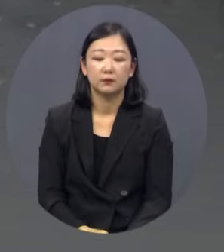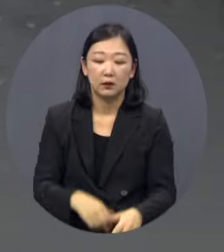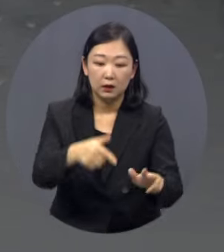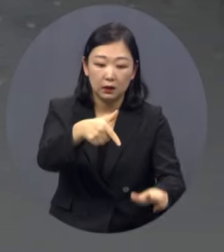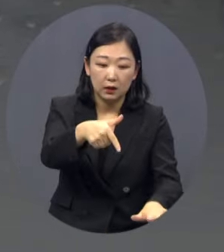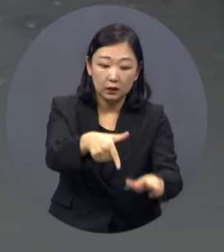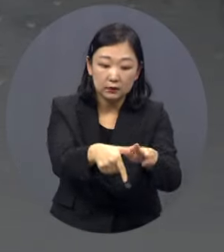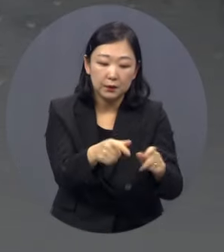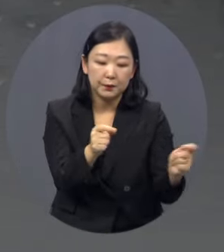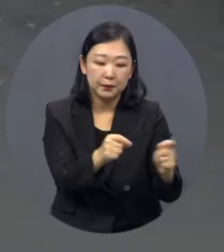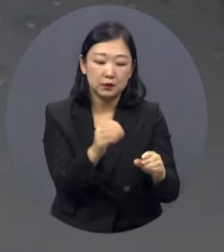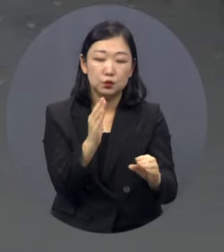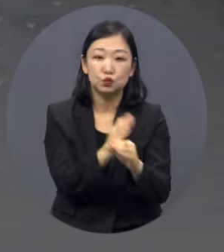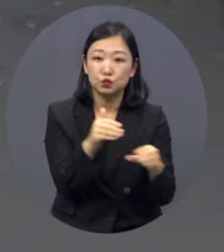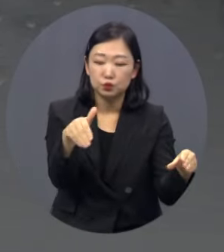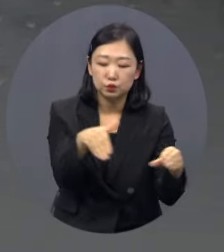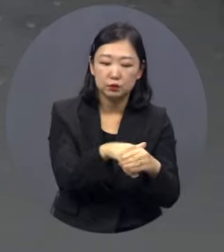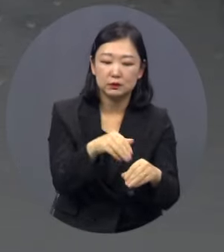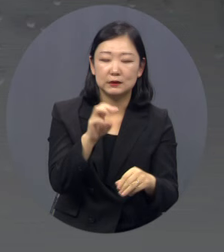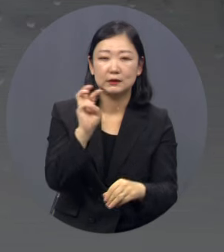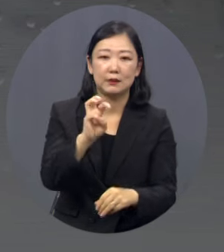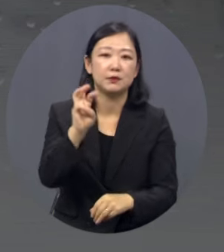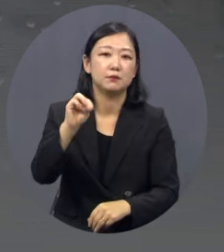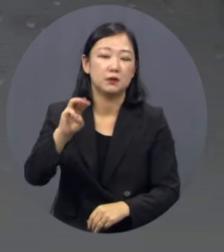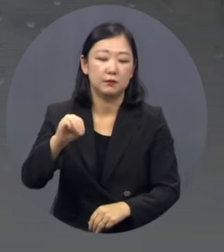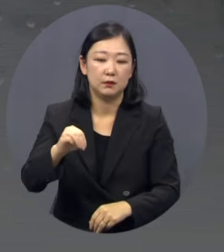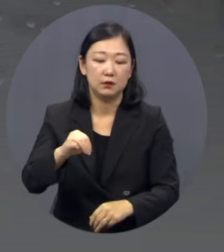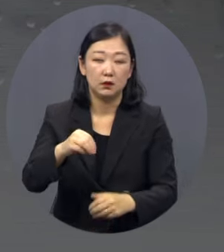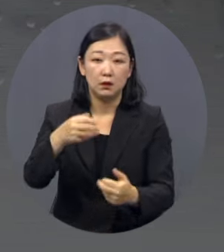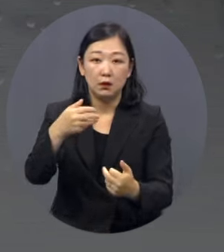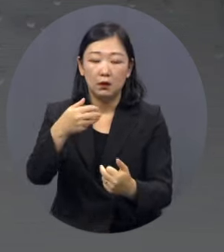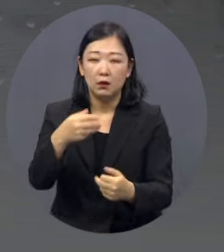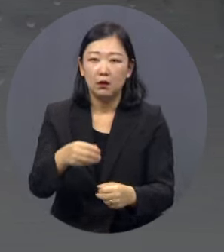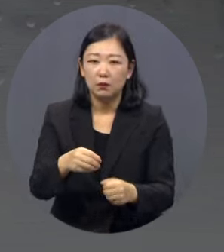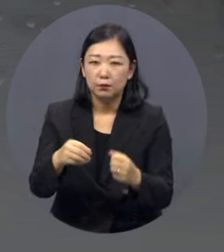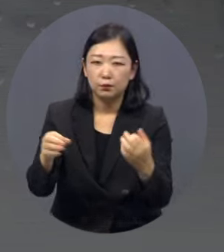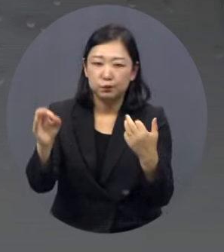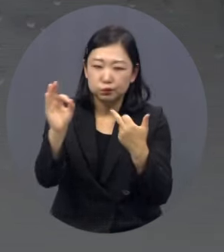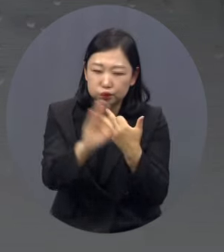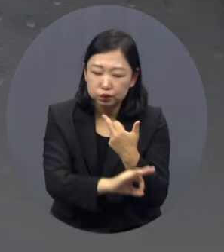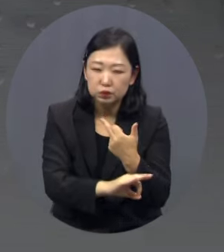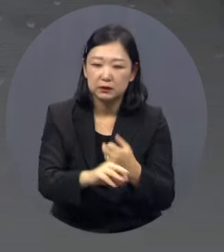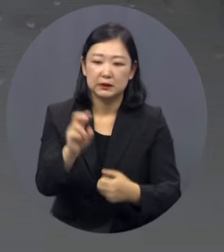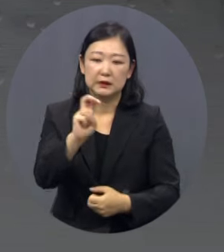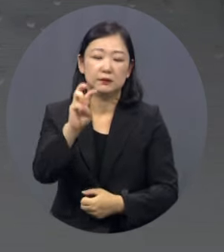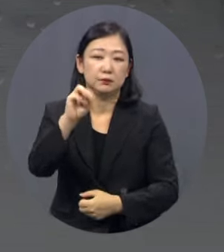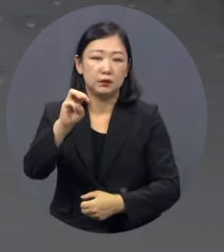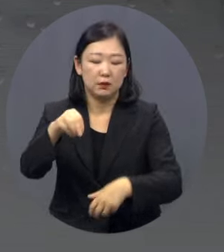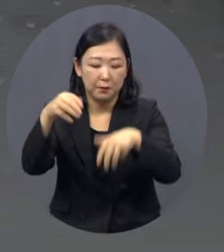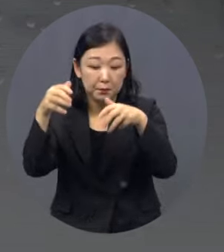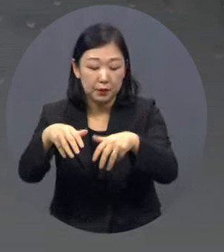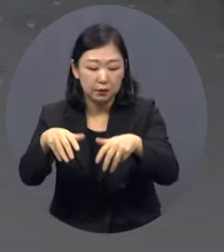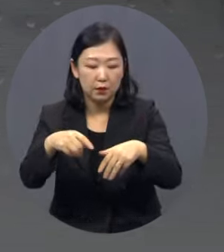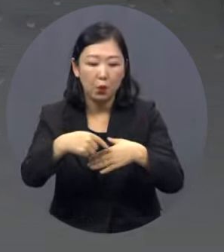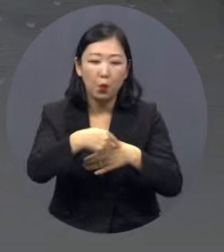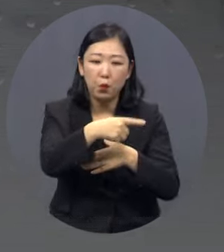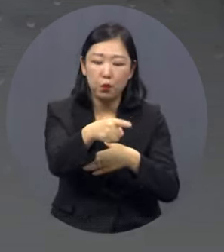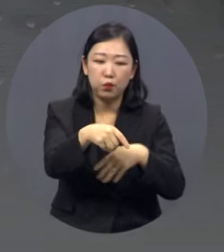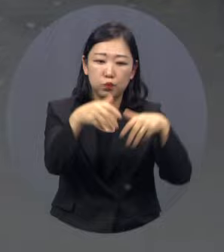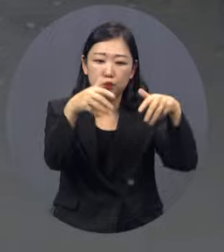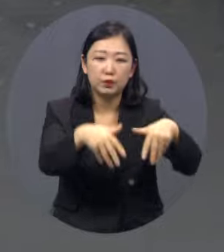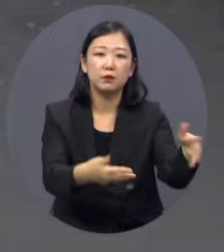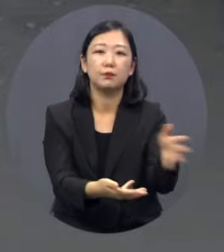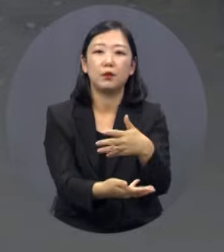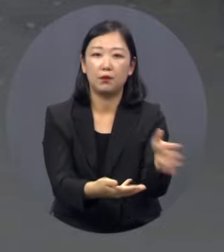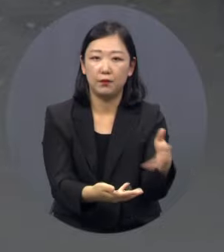강정과 붙어있는 중문에 30mm, 서호동에 20mm의 집중호우가 내렸지만 다른 지역은 강수량이